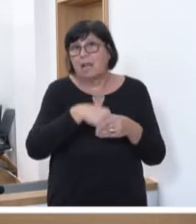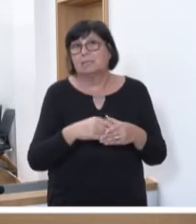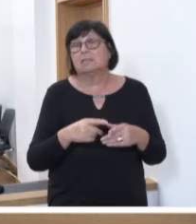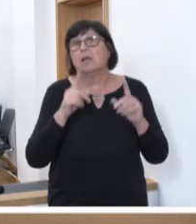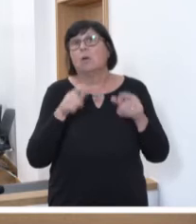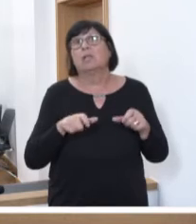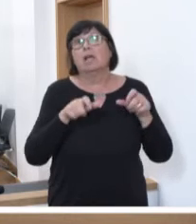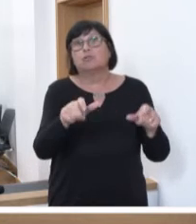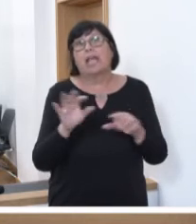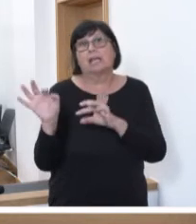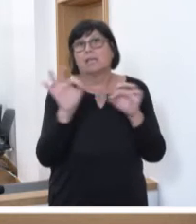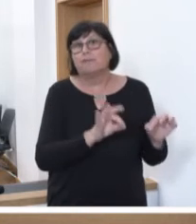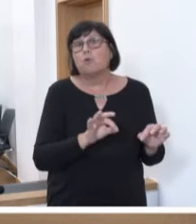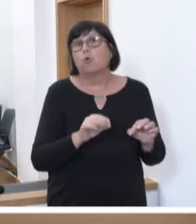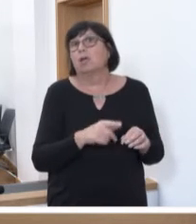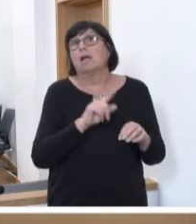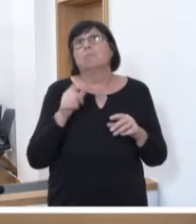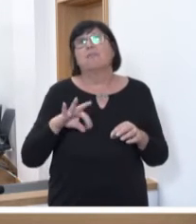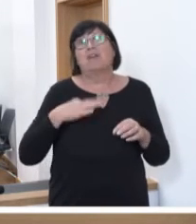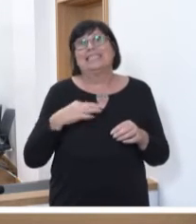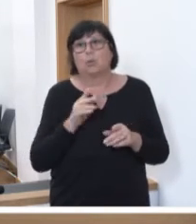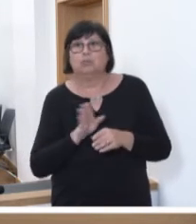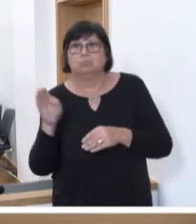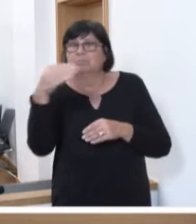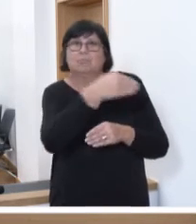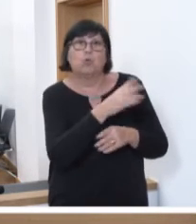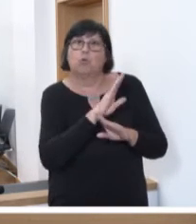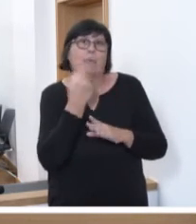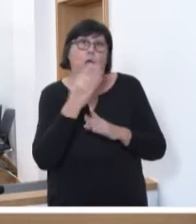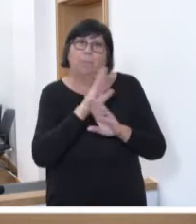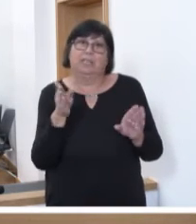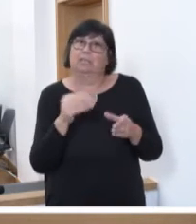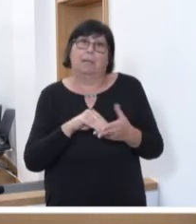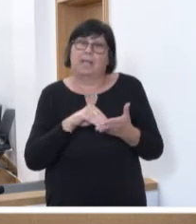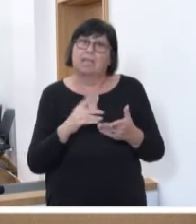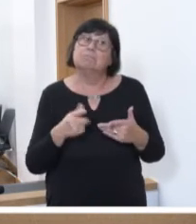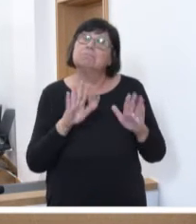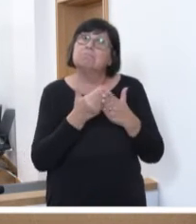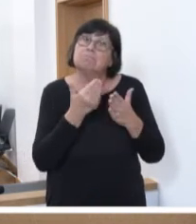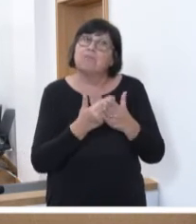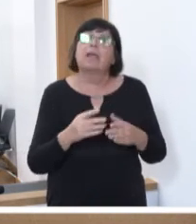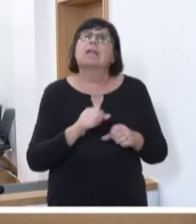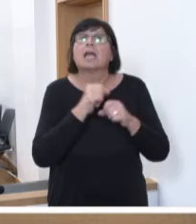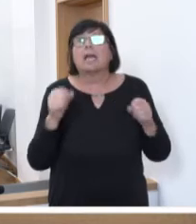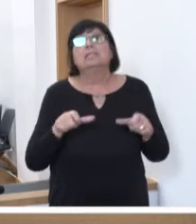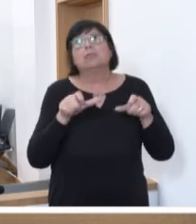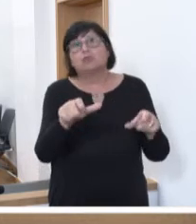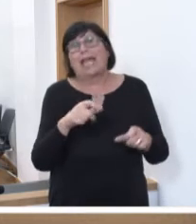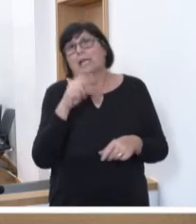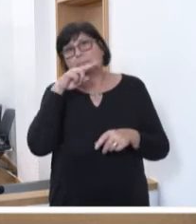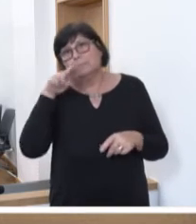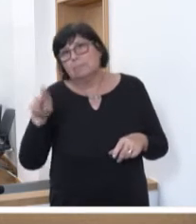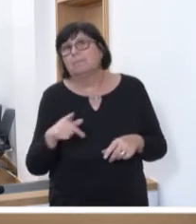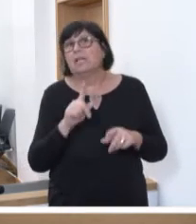französische Staatsgebiet nur teilweise bis gar nicht tangieren würde. Es ist jedoch, wenn schon, die gesamte Strecke in Betracht zu nehmen. Es liegt